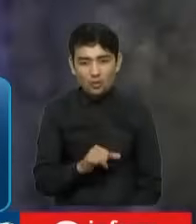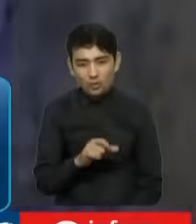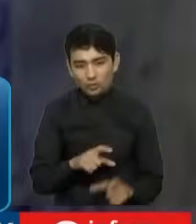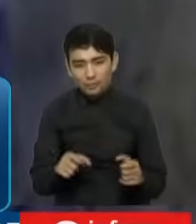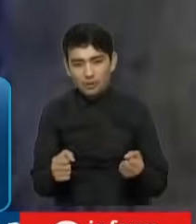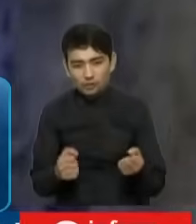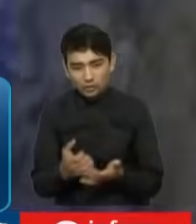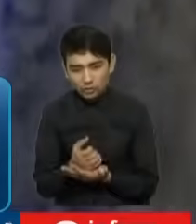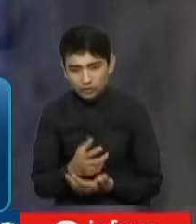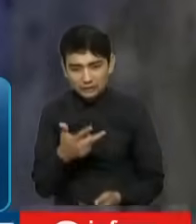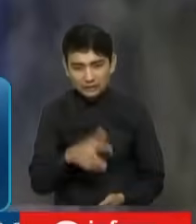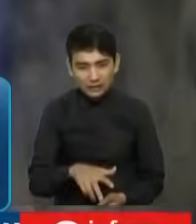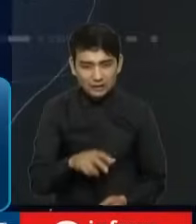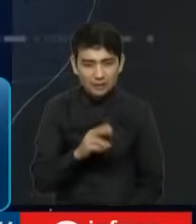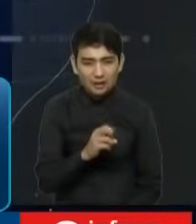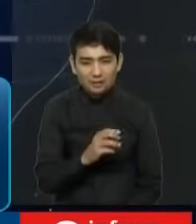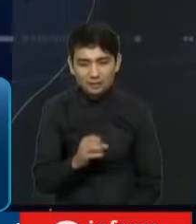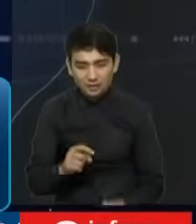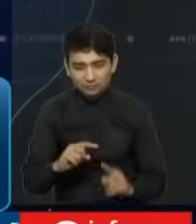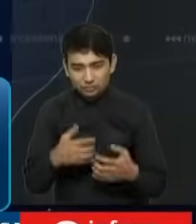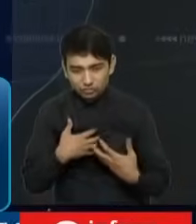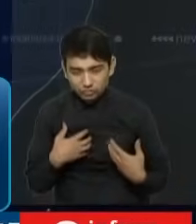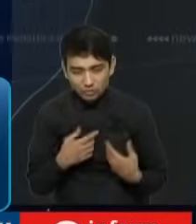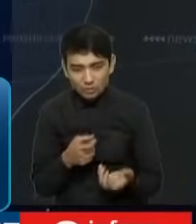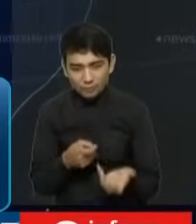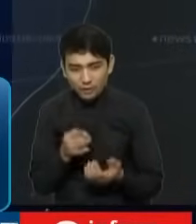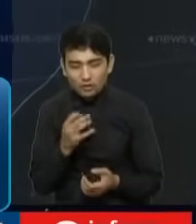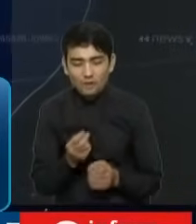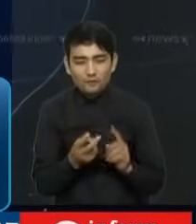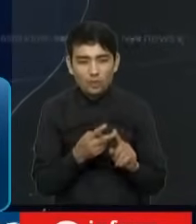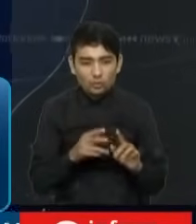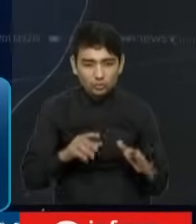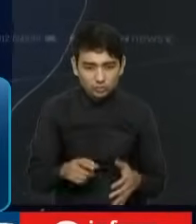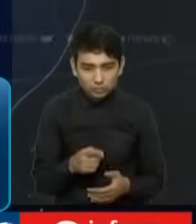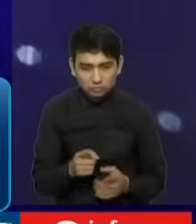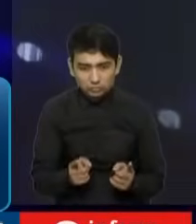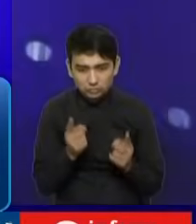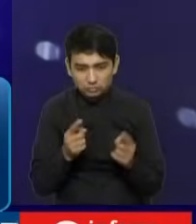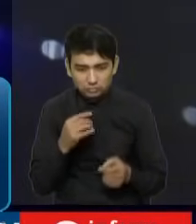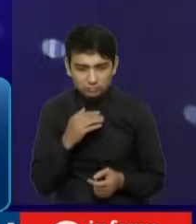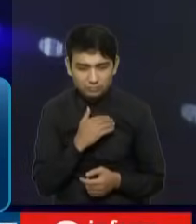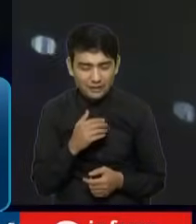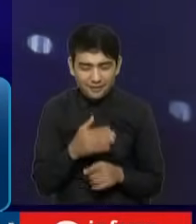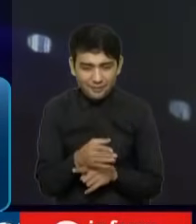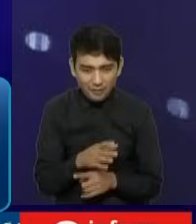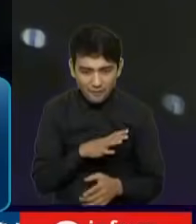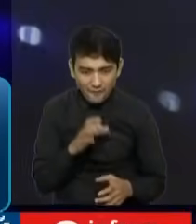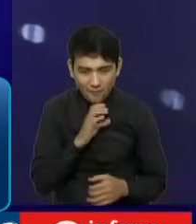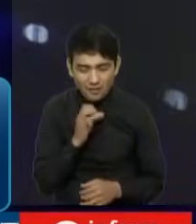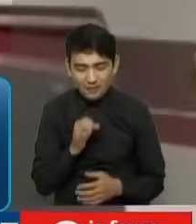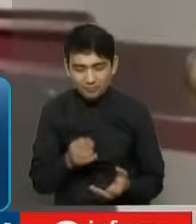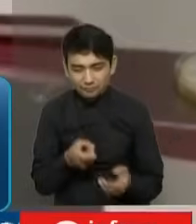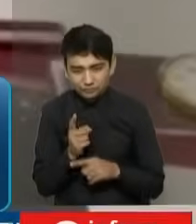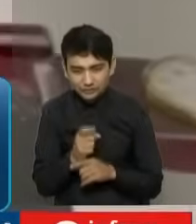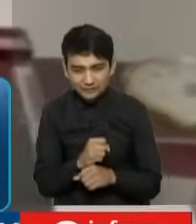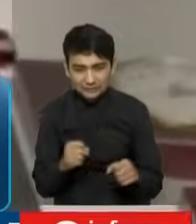машине находили 3 убитых косуль, в другом случае крупную партию рыбы. Никаких разрешений не было, однако дела закрыли. В полиции ответили, что по